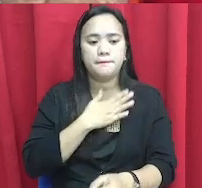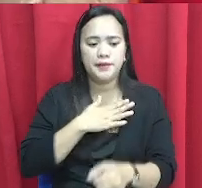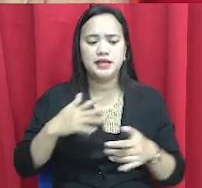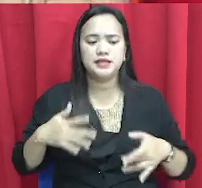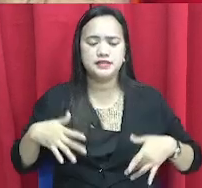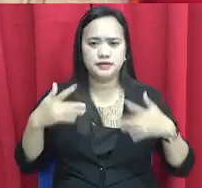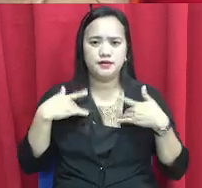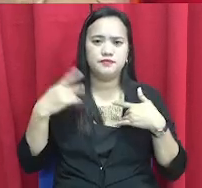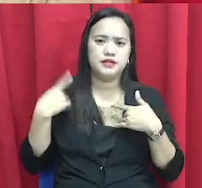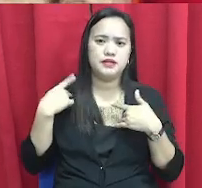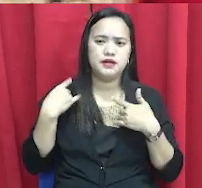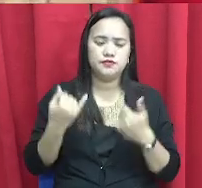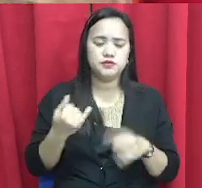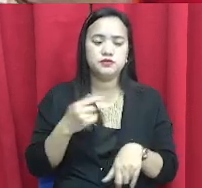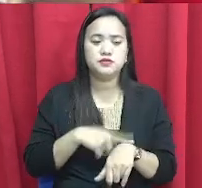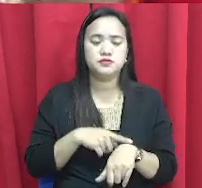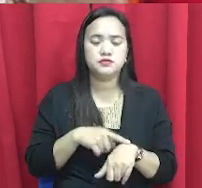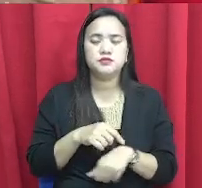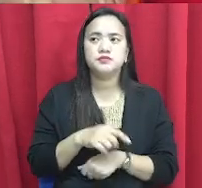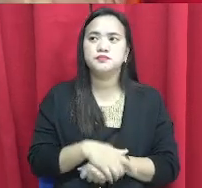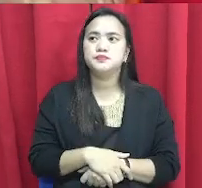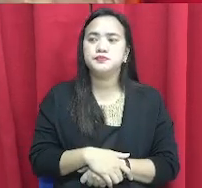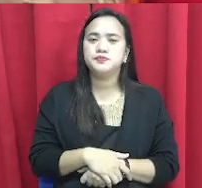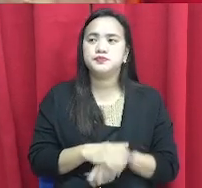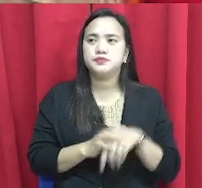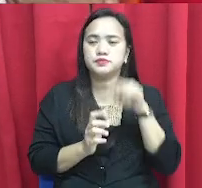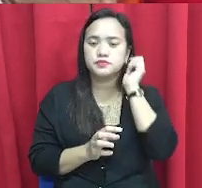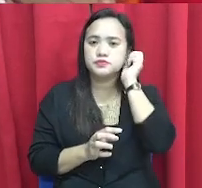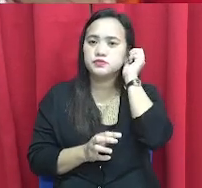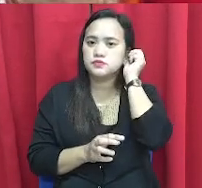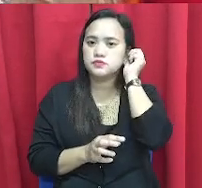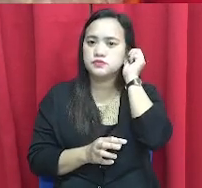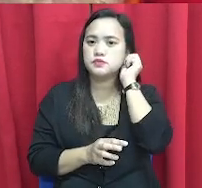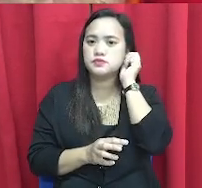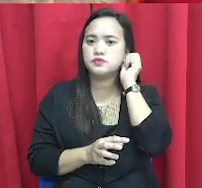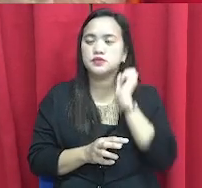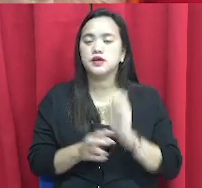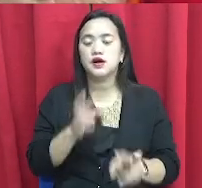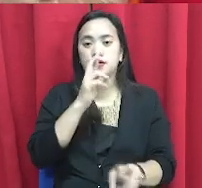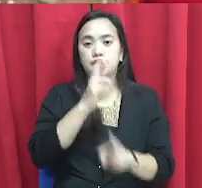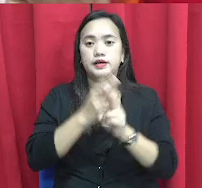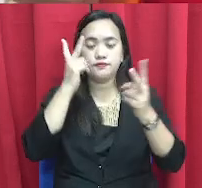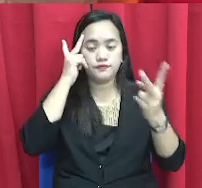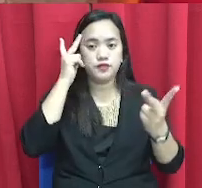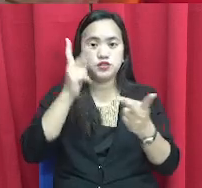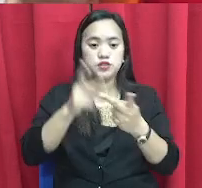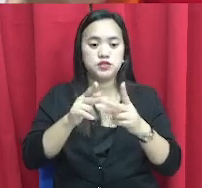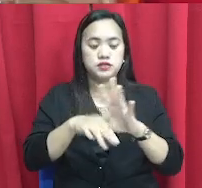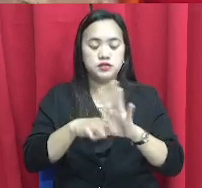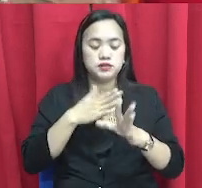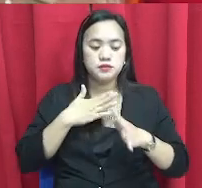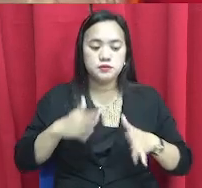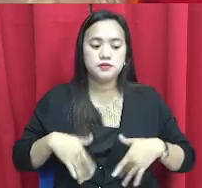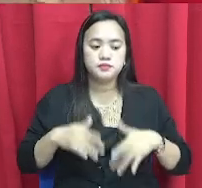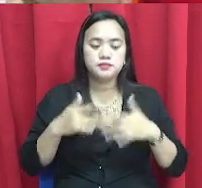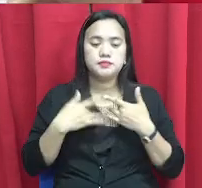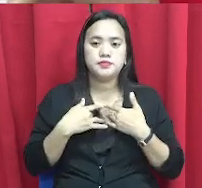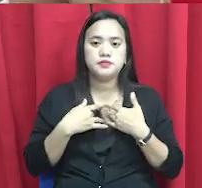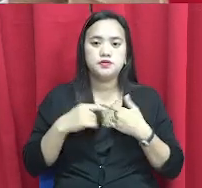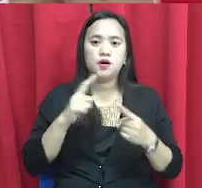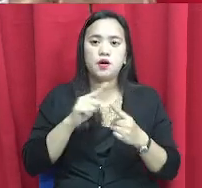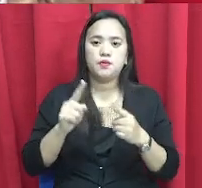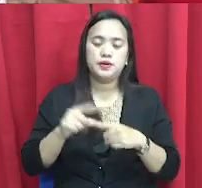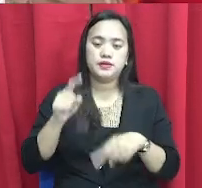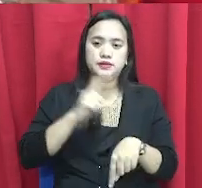nagkaroon ako ng tamang kaisipan at Tamang pananaw na kapag dumating sa aking